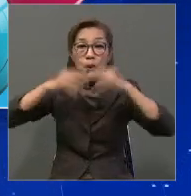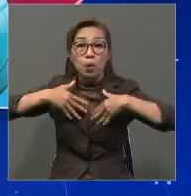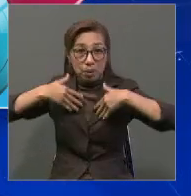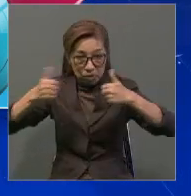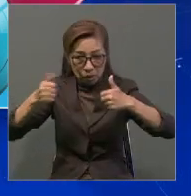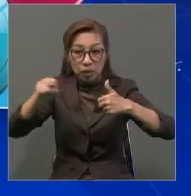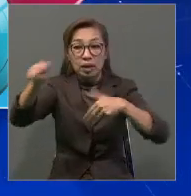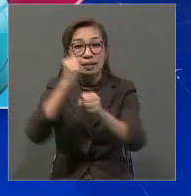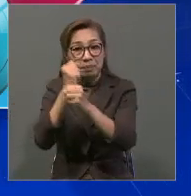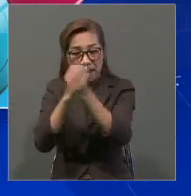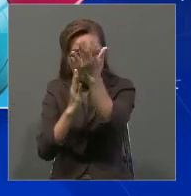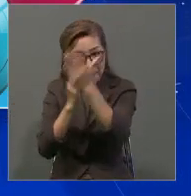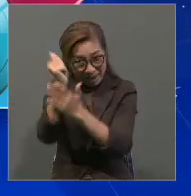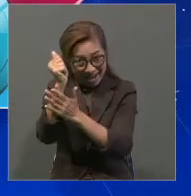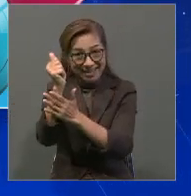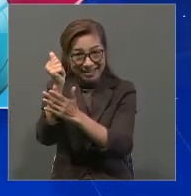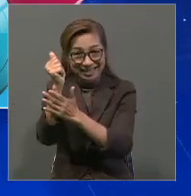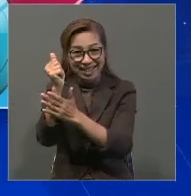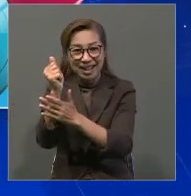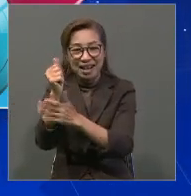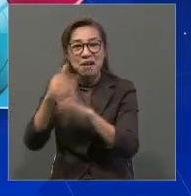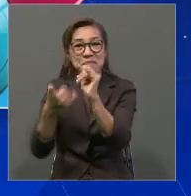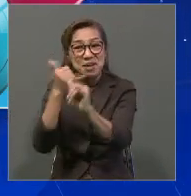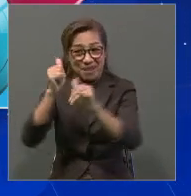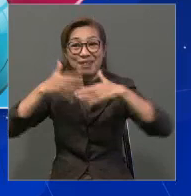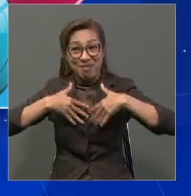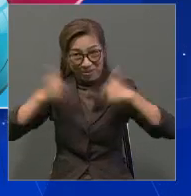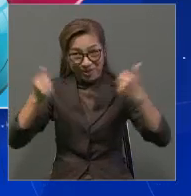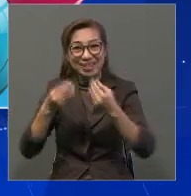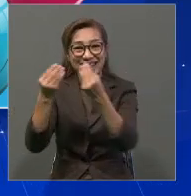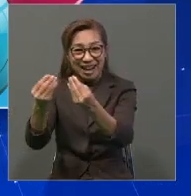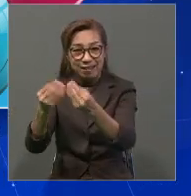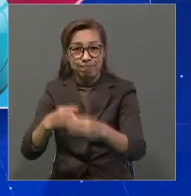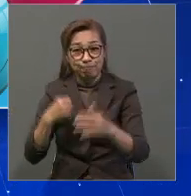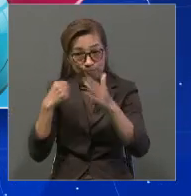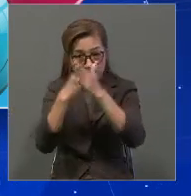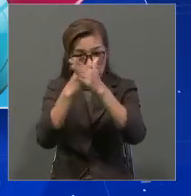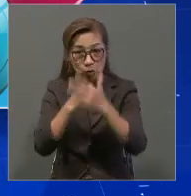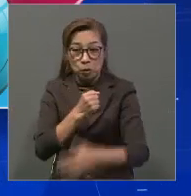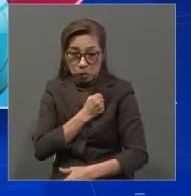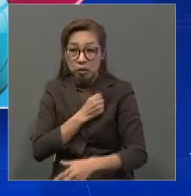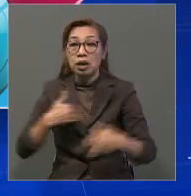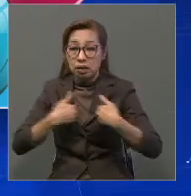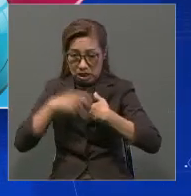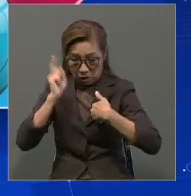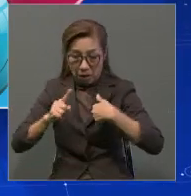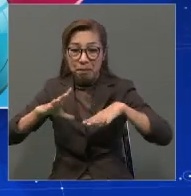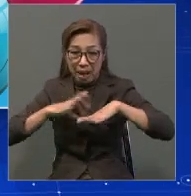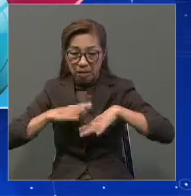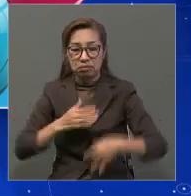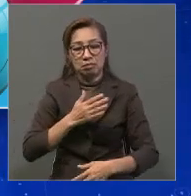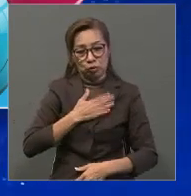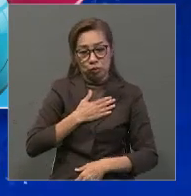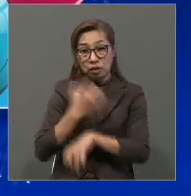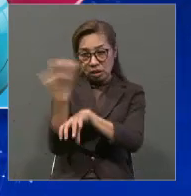ขและขอให้ท่านเนี่ยประสบความสำเร็จนะคะสุขสันต์วันปีใหม่ด้วยสู้อดทนเหนื่อยก็พักบ้างนะ คะ หนูเนี่ย